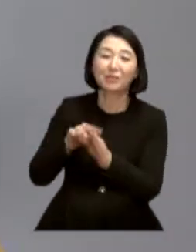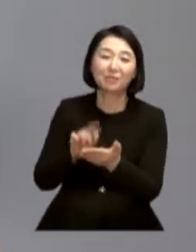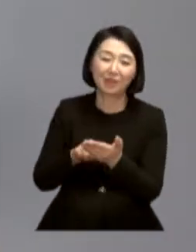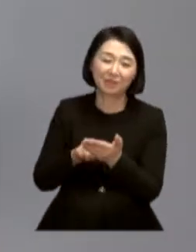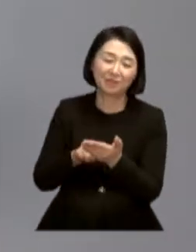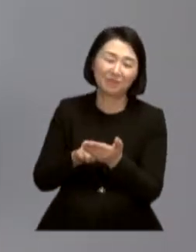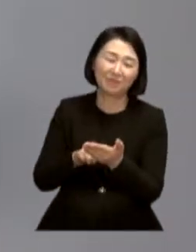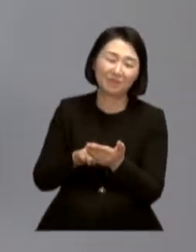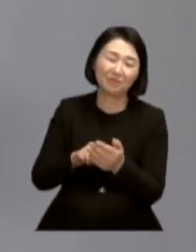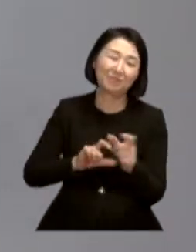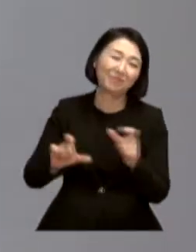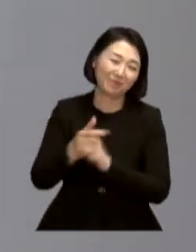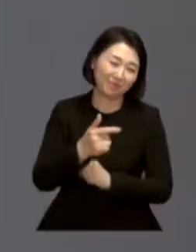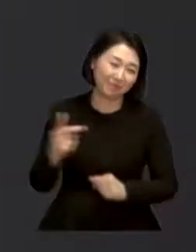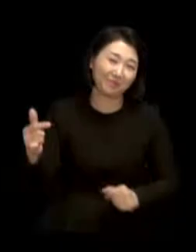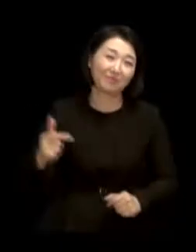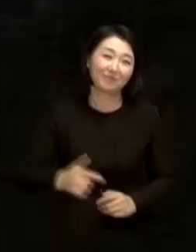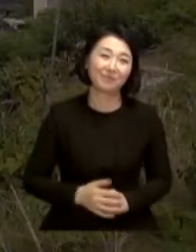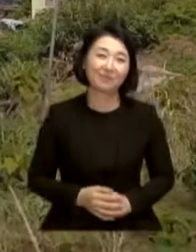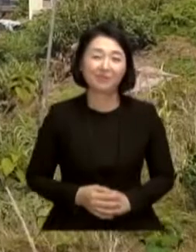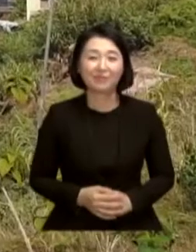마음이 더 큽니다.